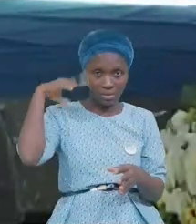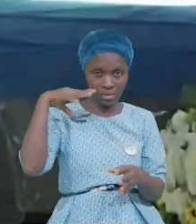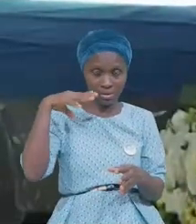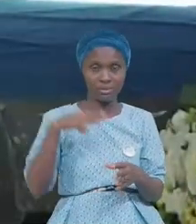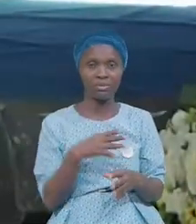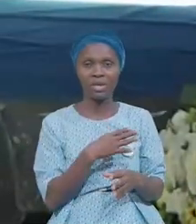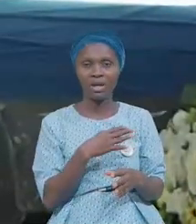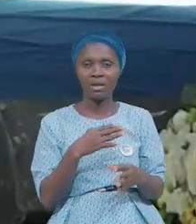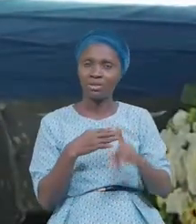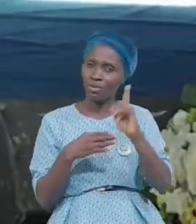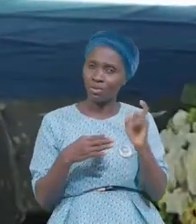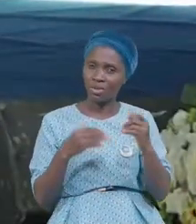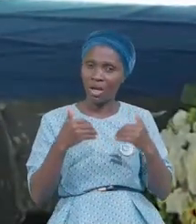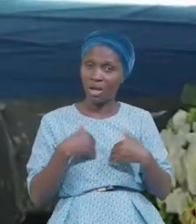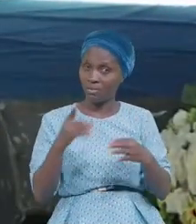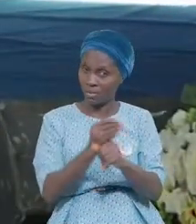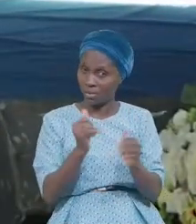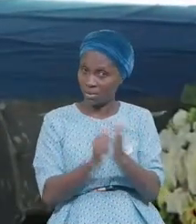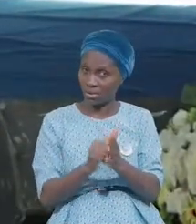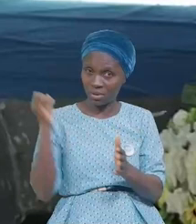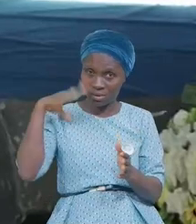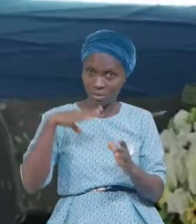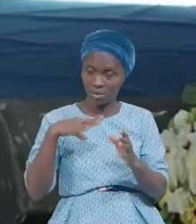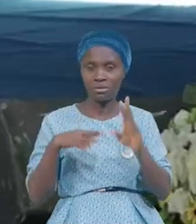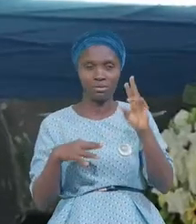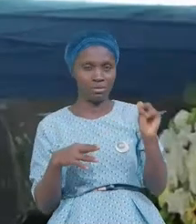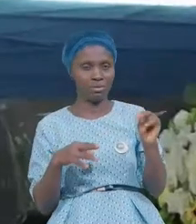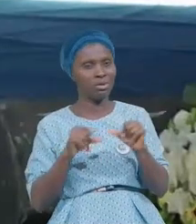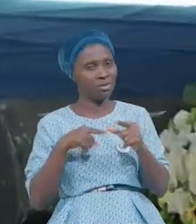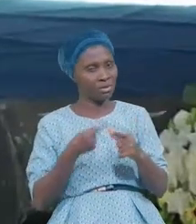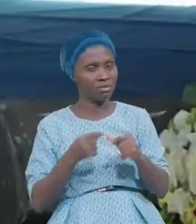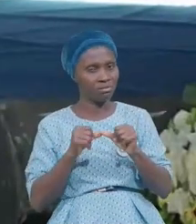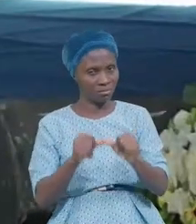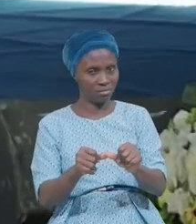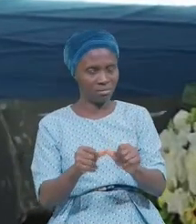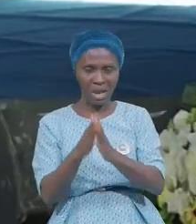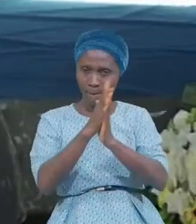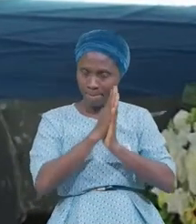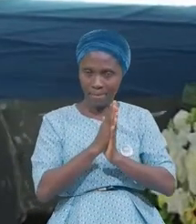tu l'as eu? Non. Reste là alors. Prie. Demande.